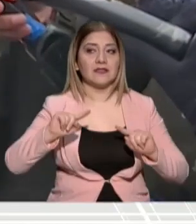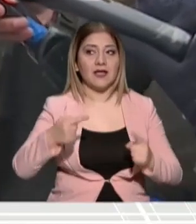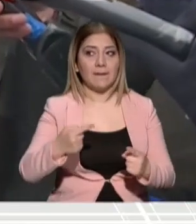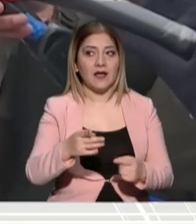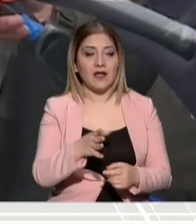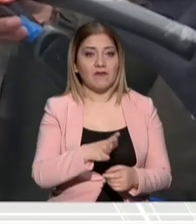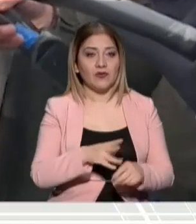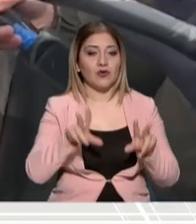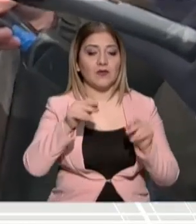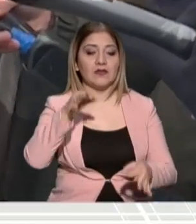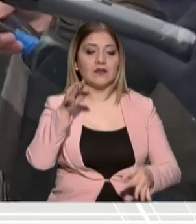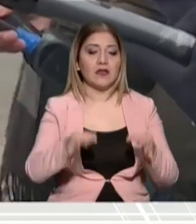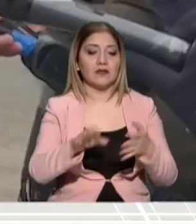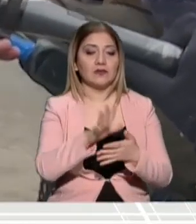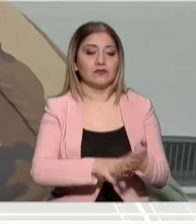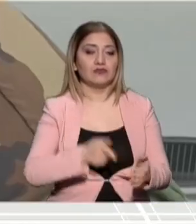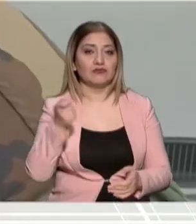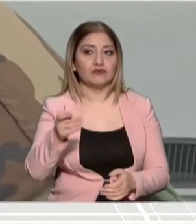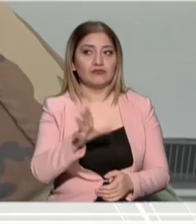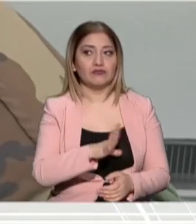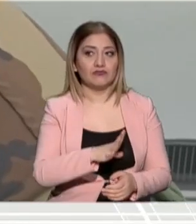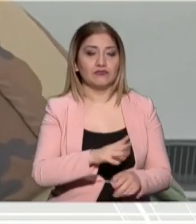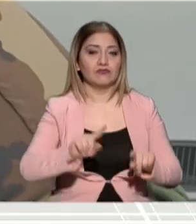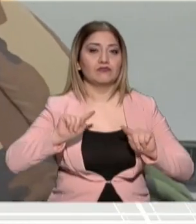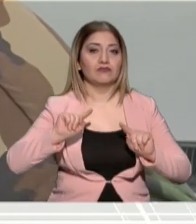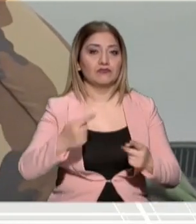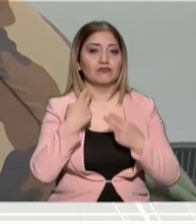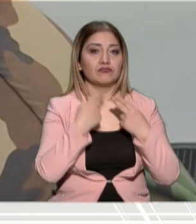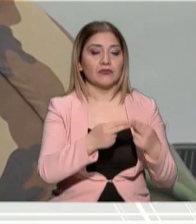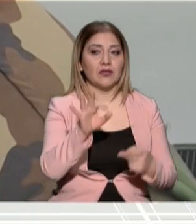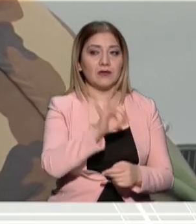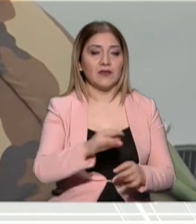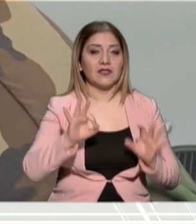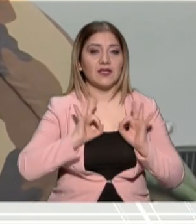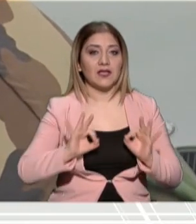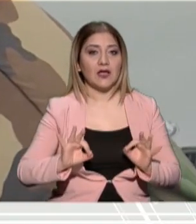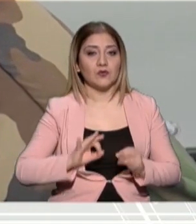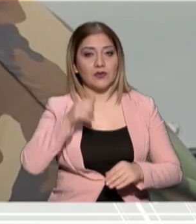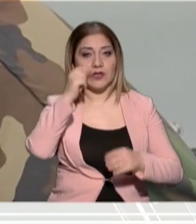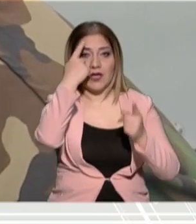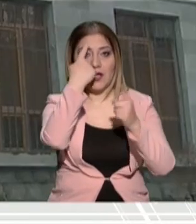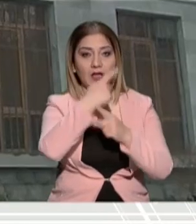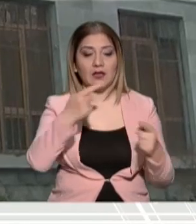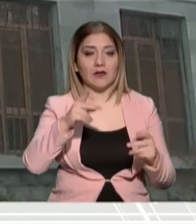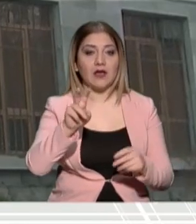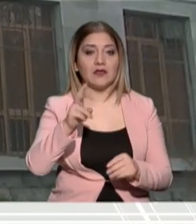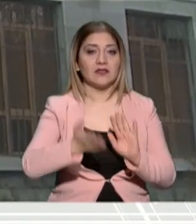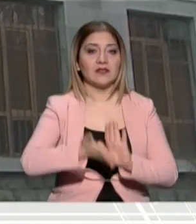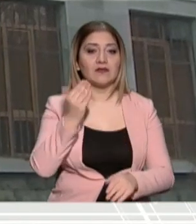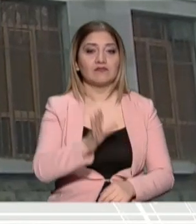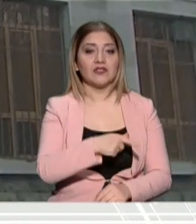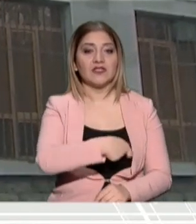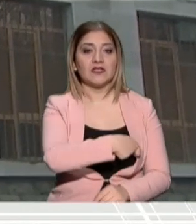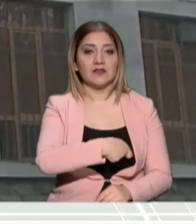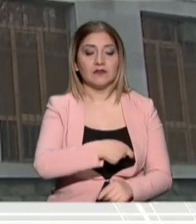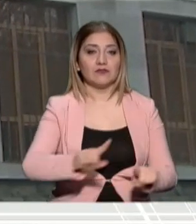լուրերին հայտնել են, որ դատարան միջնորդություն է ներկայացվել նրան կալանավորելու համար։ Դատախազությունից երեկ հայտնել էին, որ Արցախի նախկին